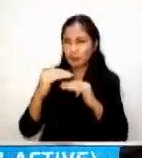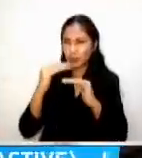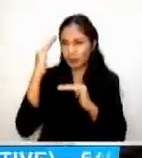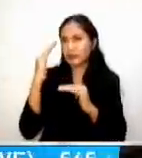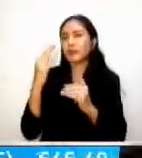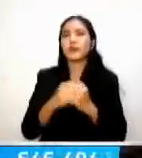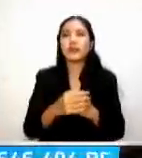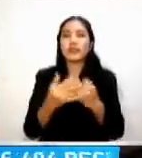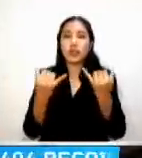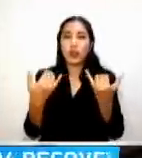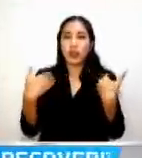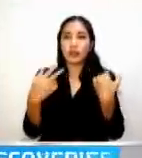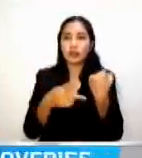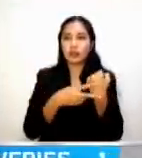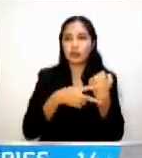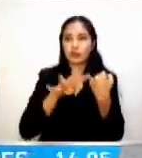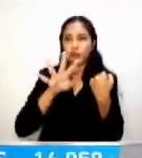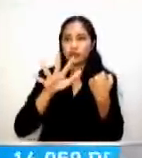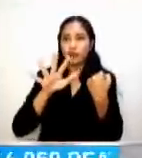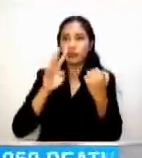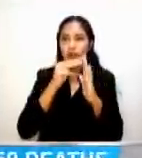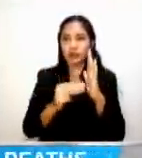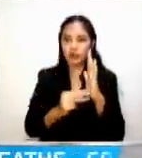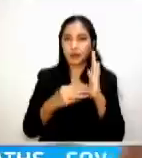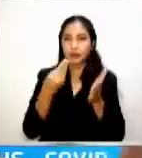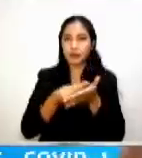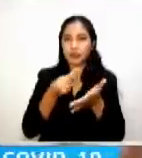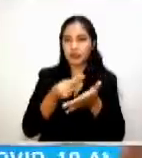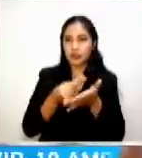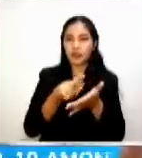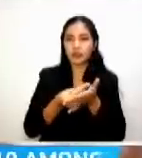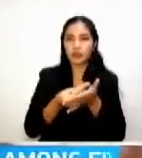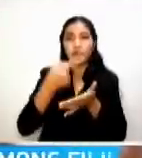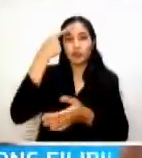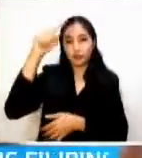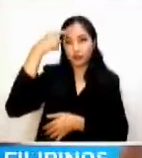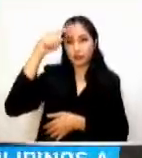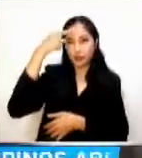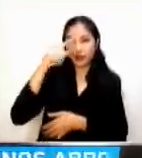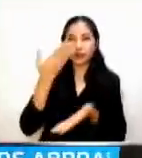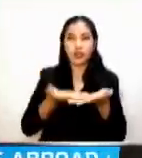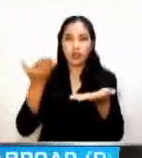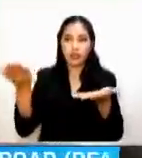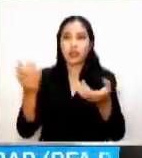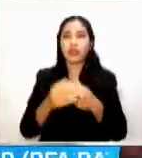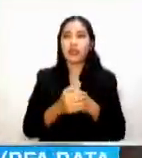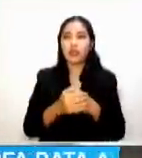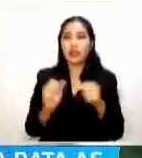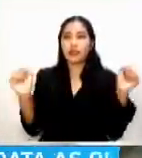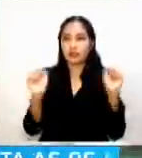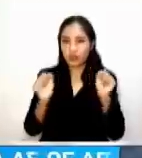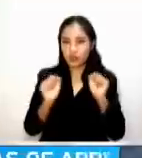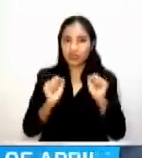ng 45 million pesos ang DA at mga LGU pambili ng 2,500 chest freezers. Bukod sa